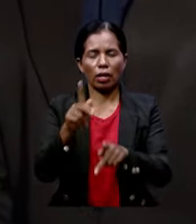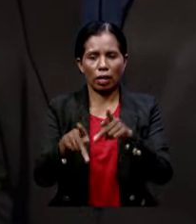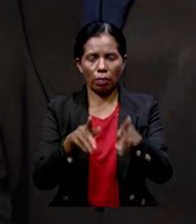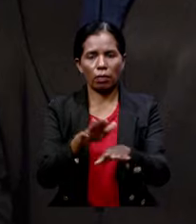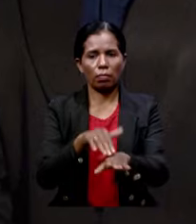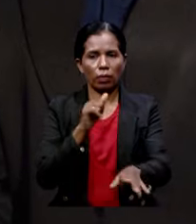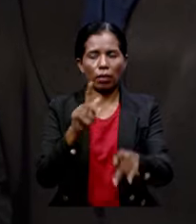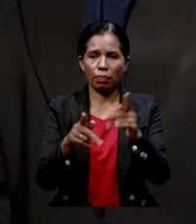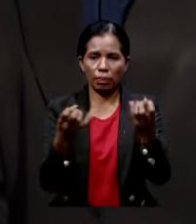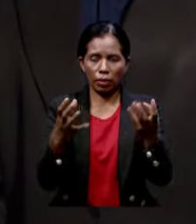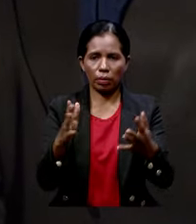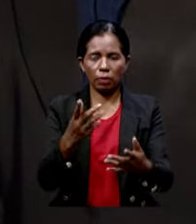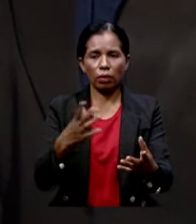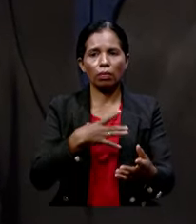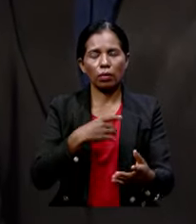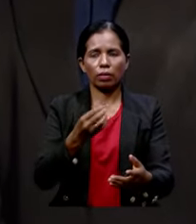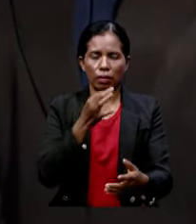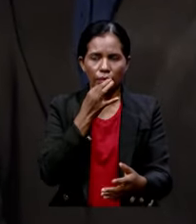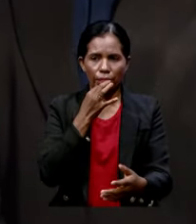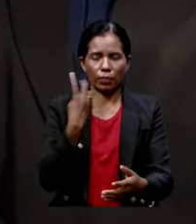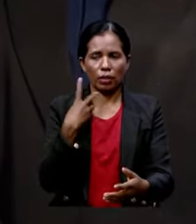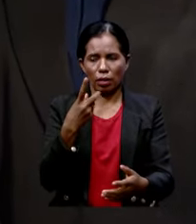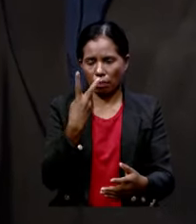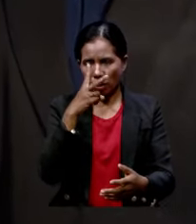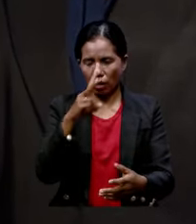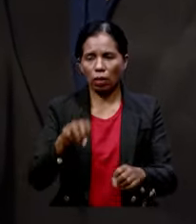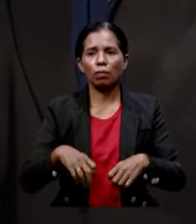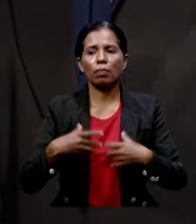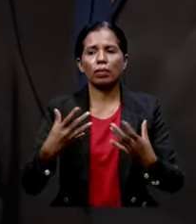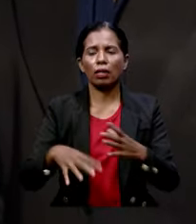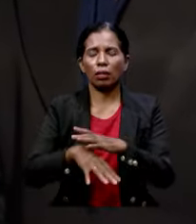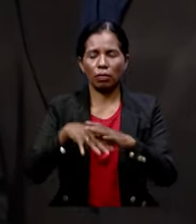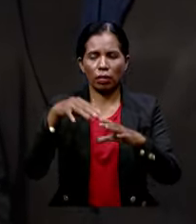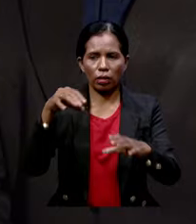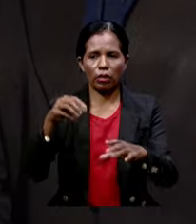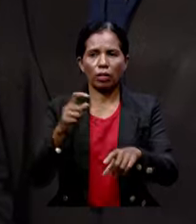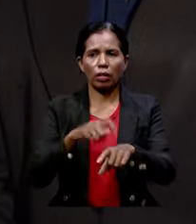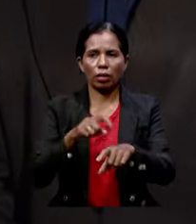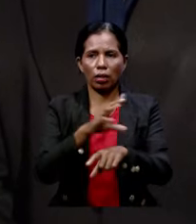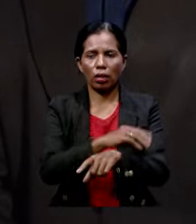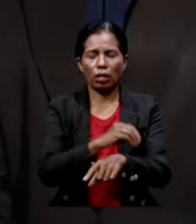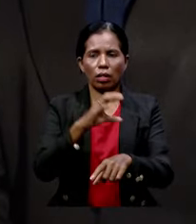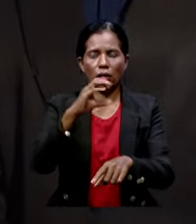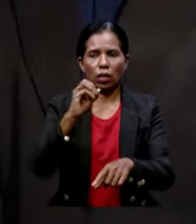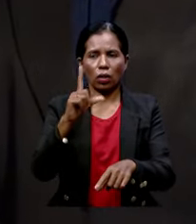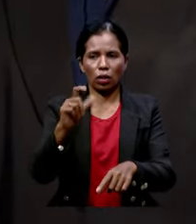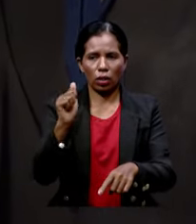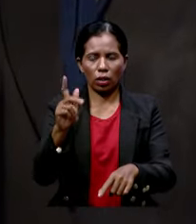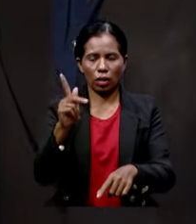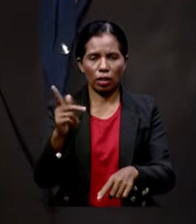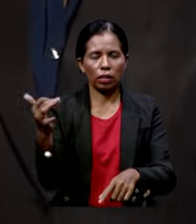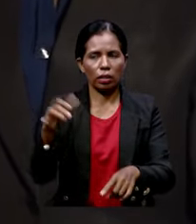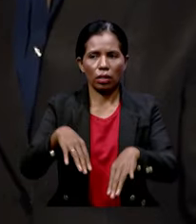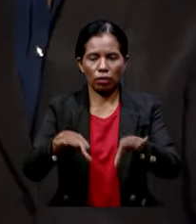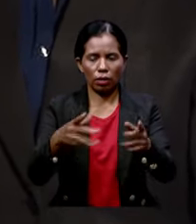barak ita bele hare uinsa ai farina fehuk midarne halo kolak halo serne sira fan ya